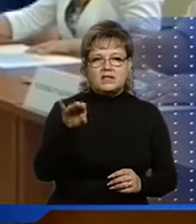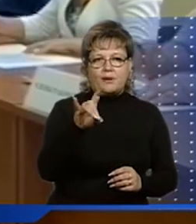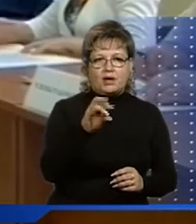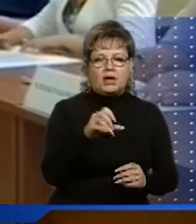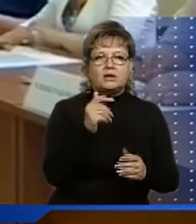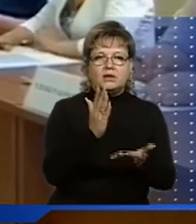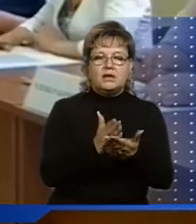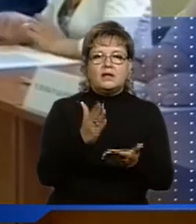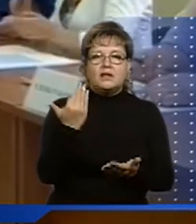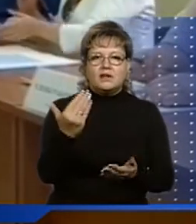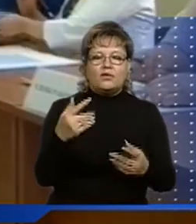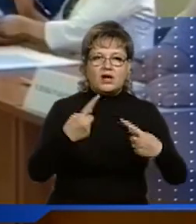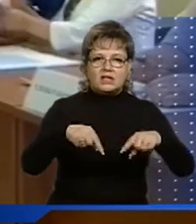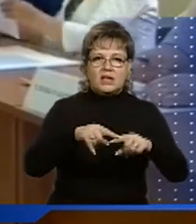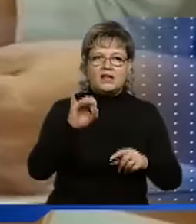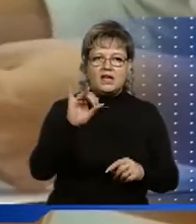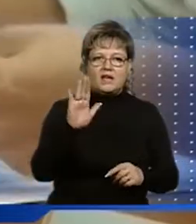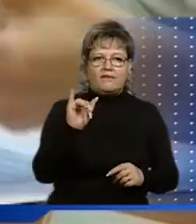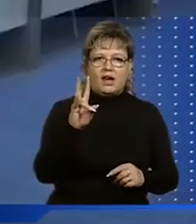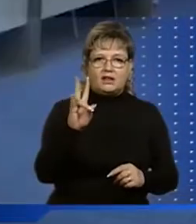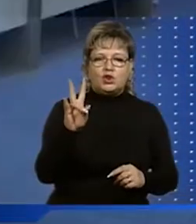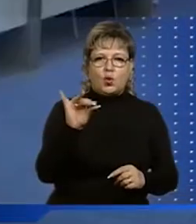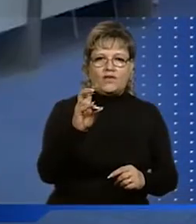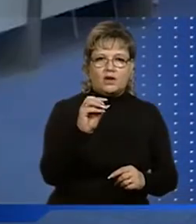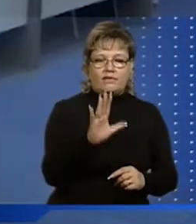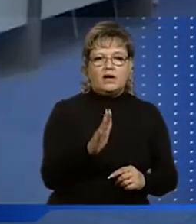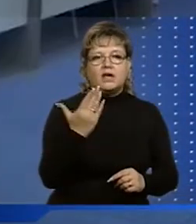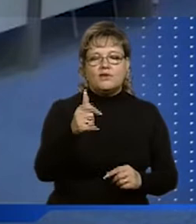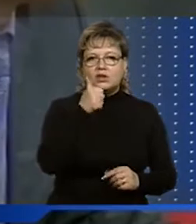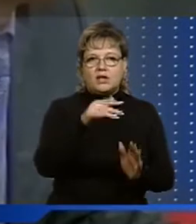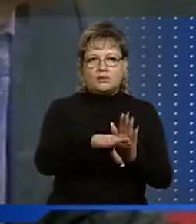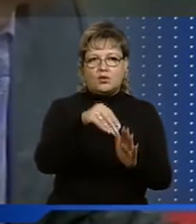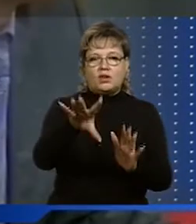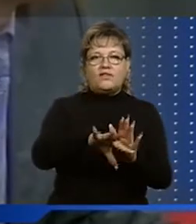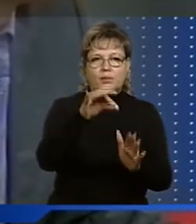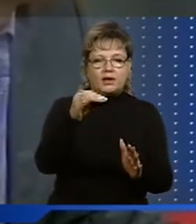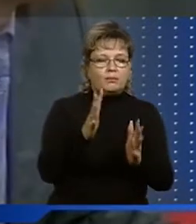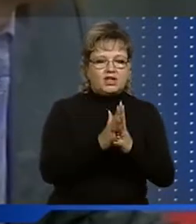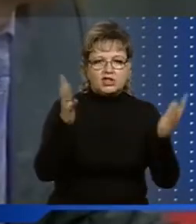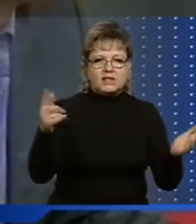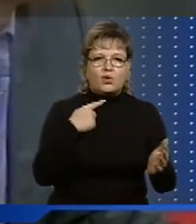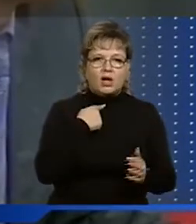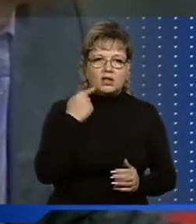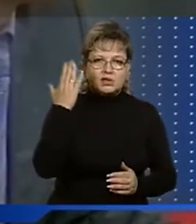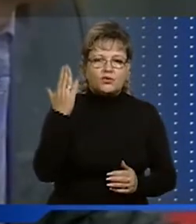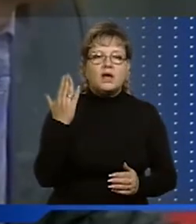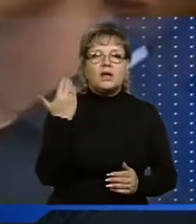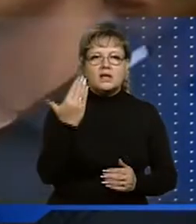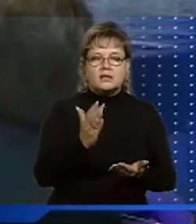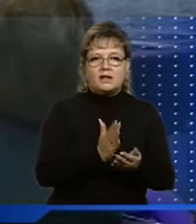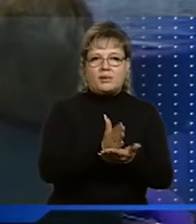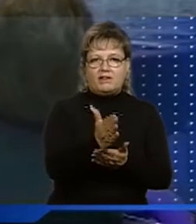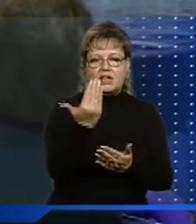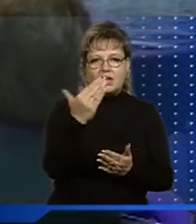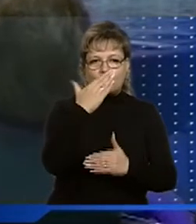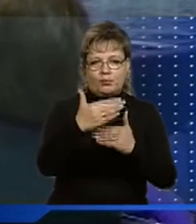стал координатор регионального отделения Иван Новиков. По итогам тайного голосования он выбран абсолютным большинством голосов. Основное